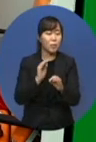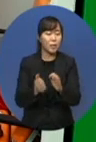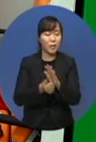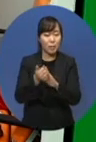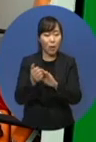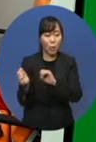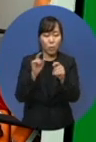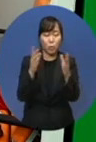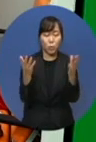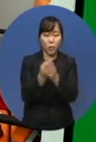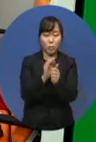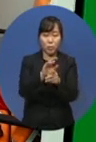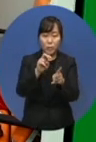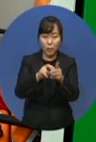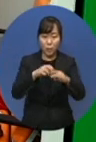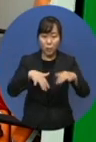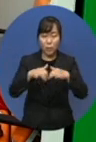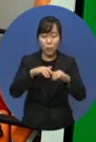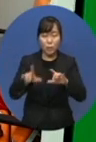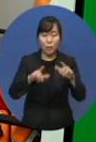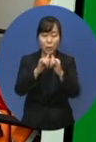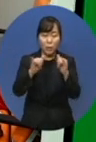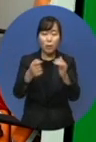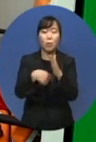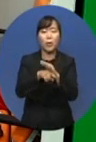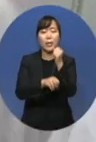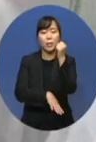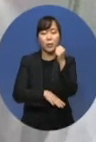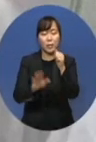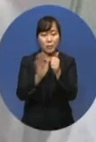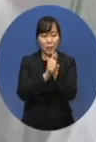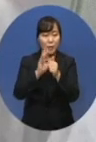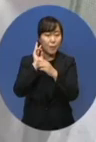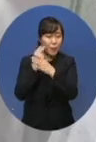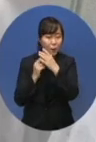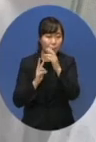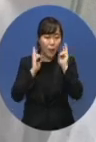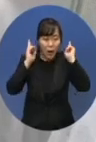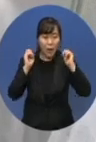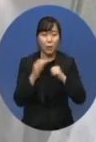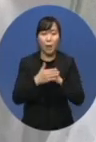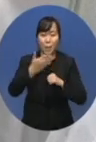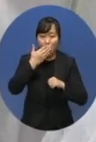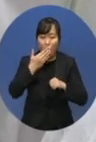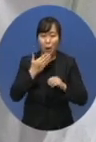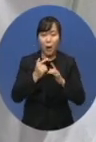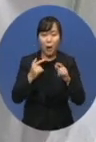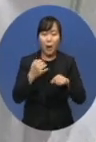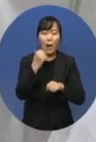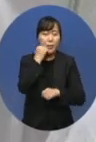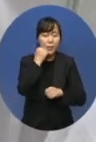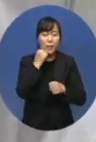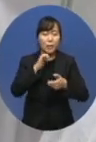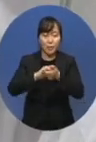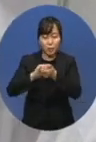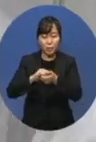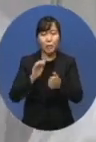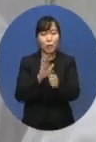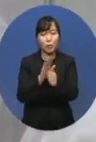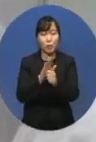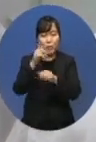종합지원센터 의 노숙인을 위한 기초 서비스인 이미 용과 식사 및 간식을 정기적으로 지원하기로